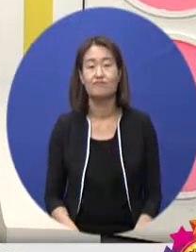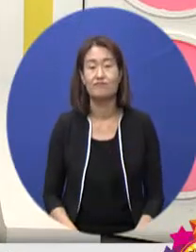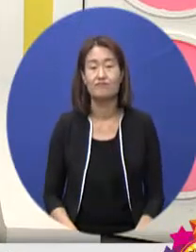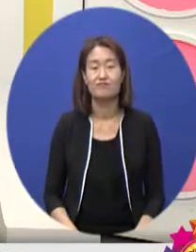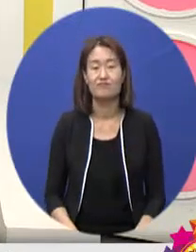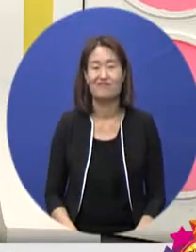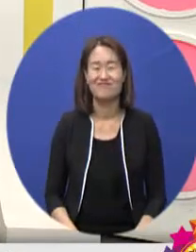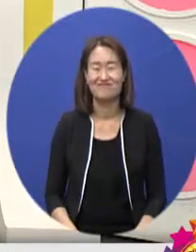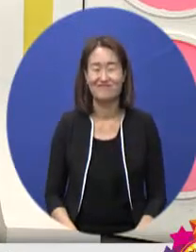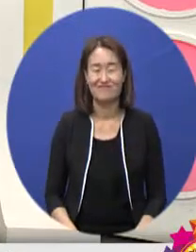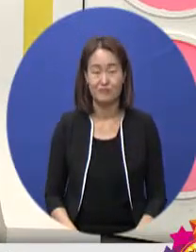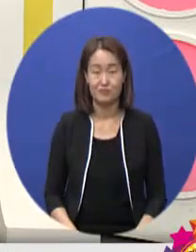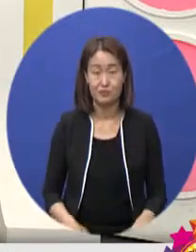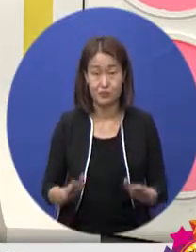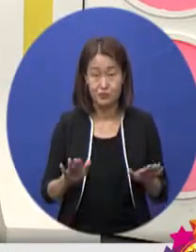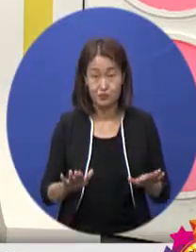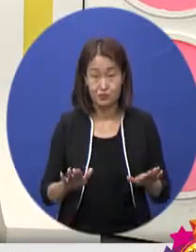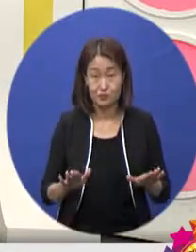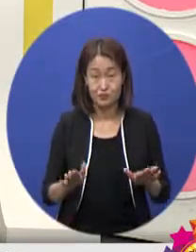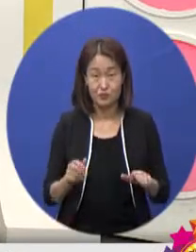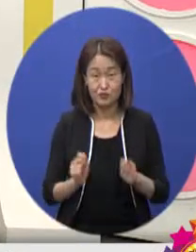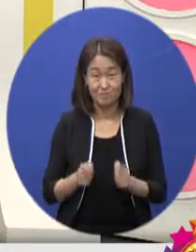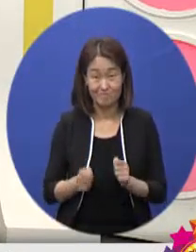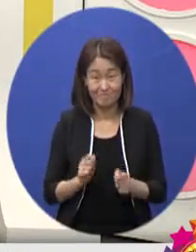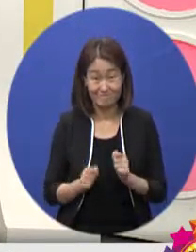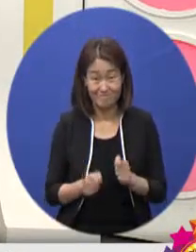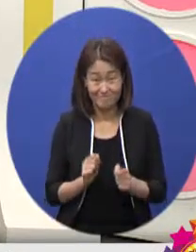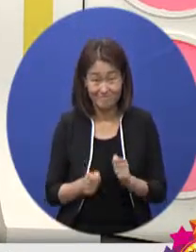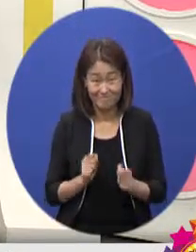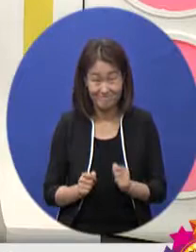드리겠습니다. 쥐익! 네. 준비 시작!